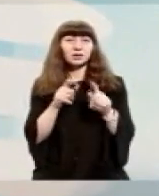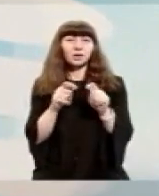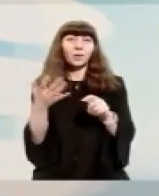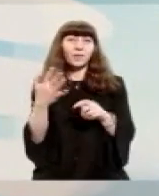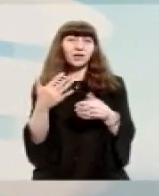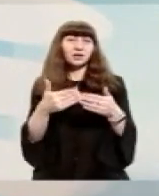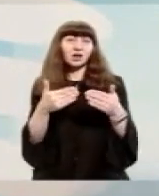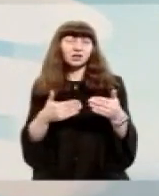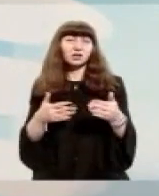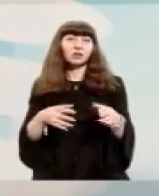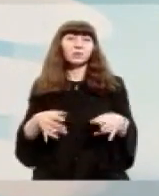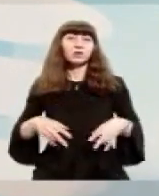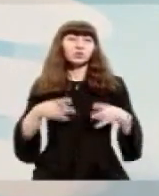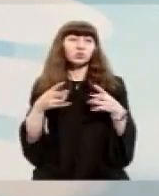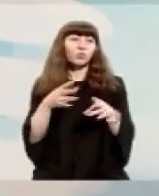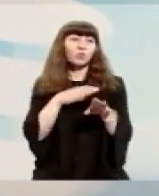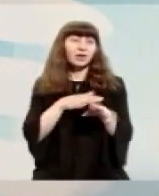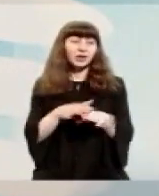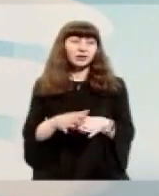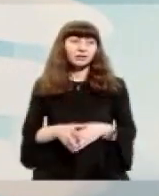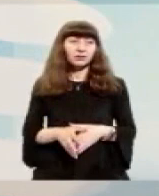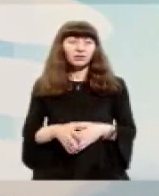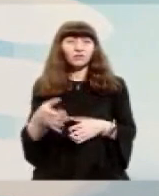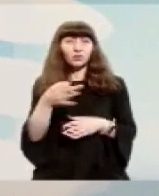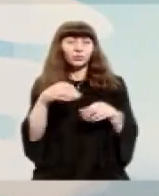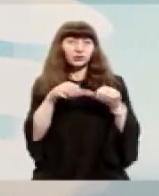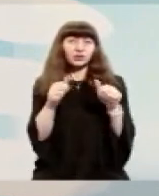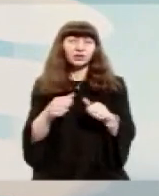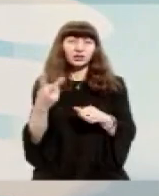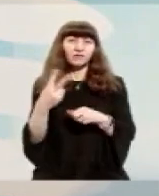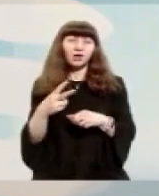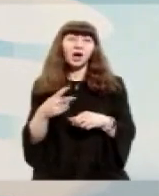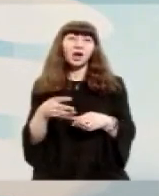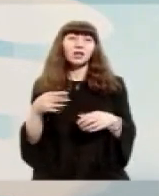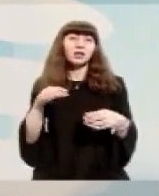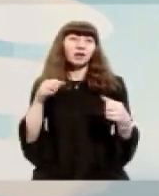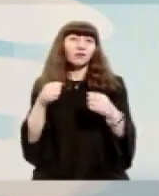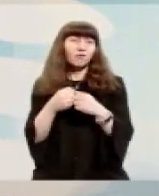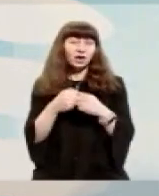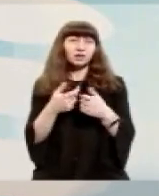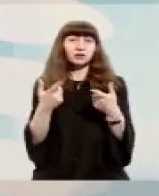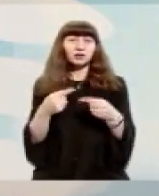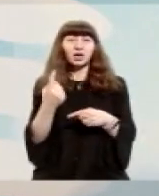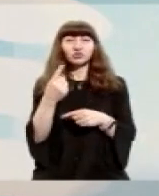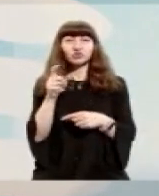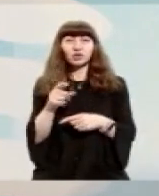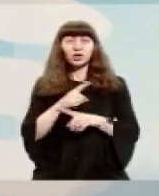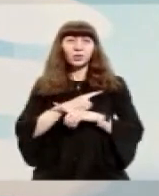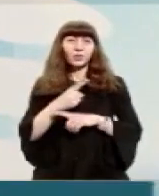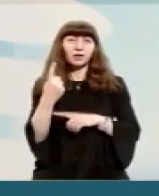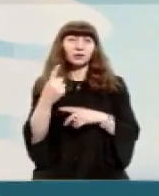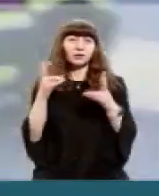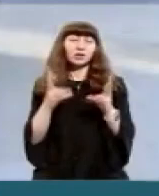ранее совершенных преступлений. В то же время в области зарегистрировано 2 дорожно-транспортных происшествия, в которых один человек погиб и